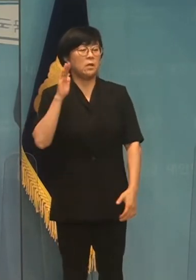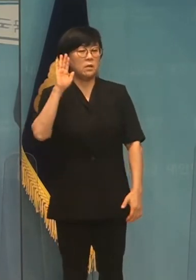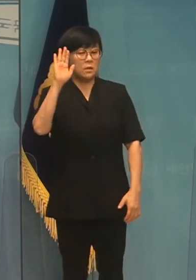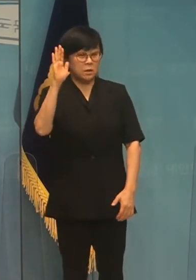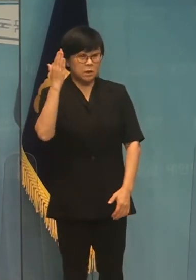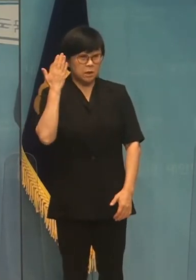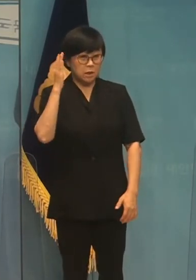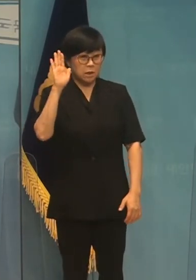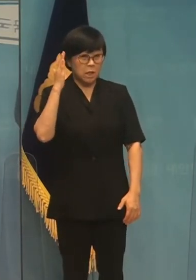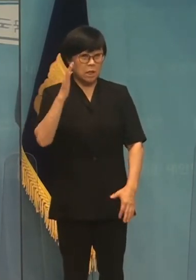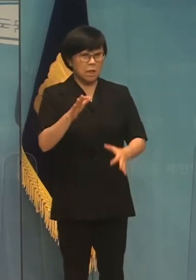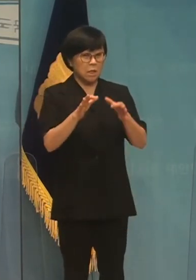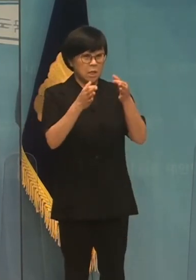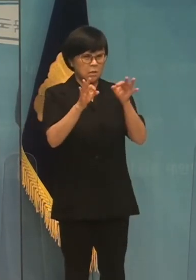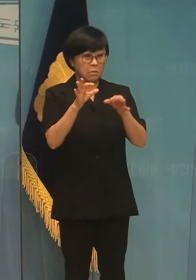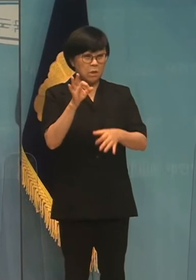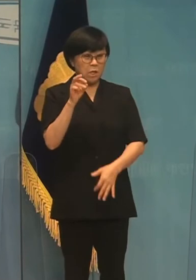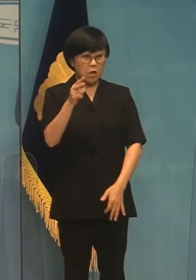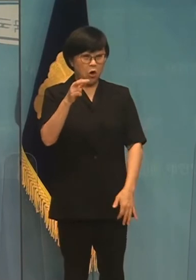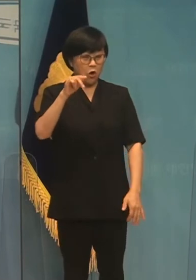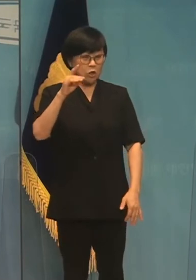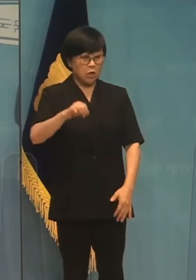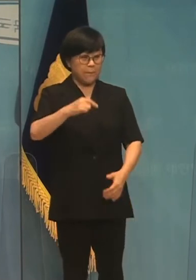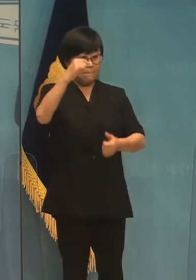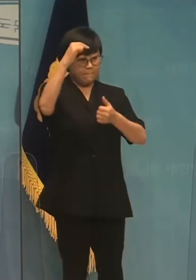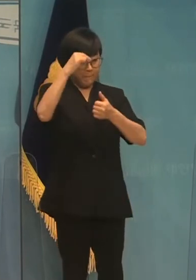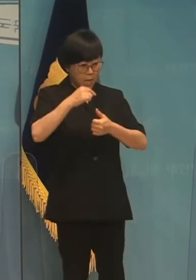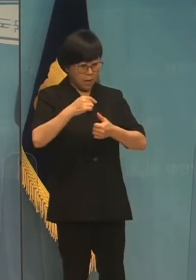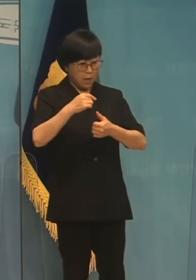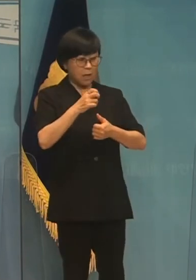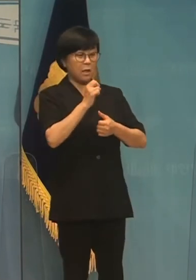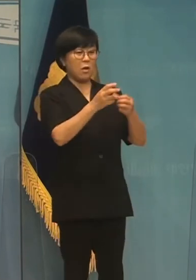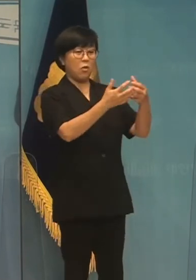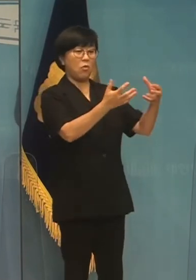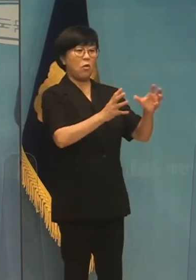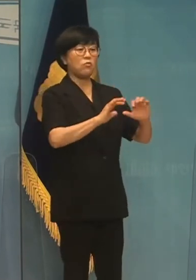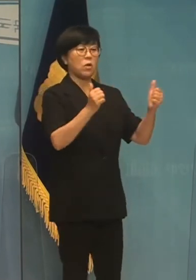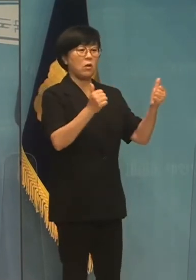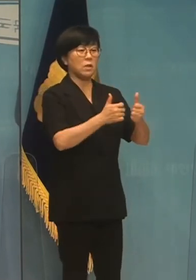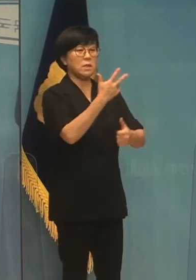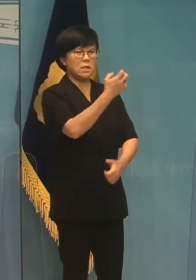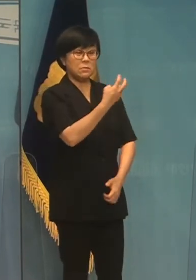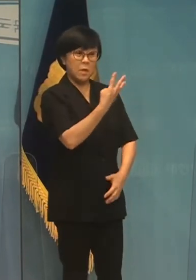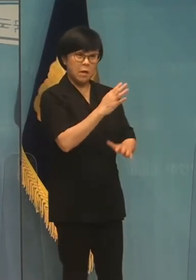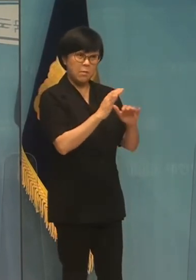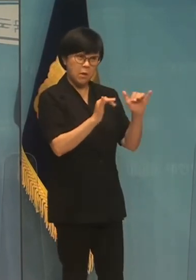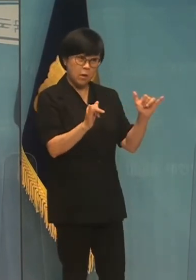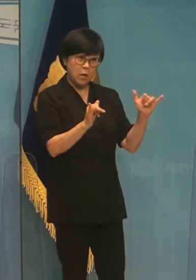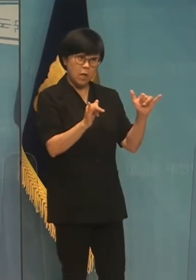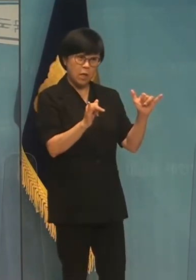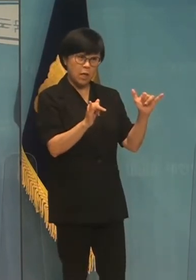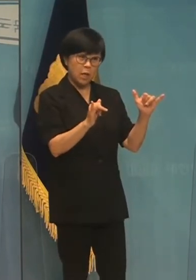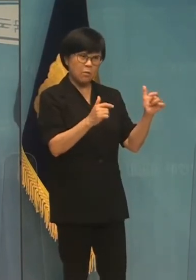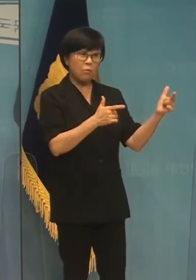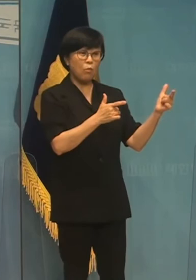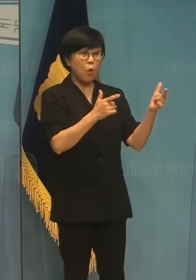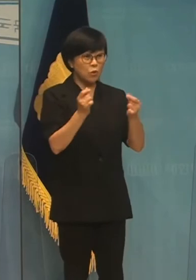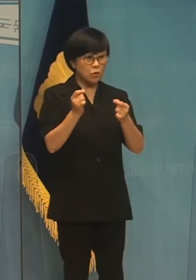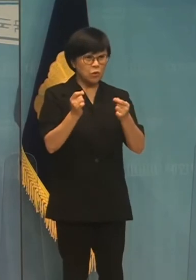최근 김여정의 하명에 따라 여권 국회의원 74명이